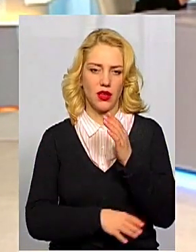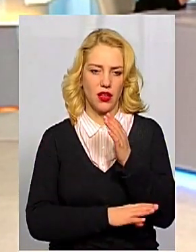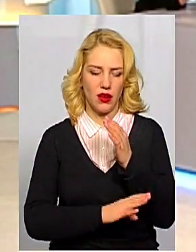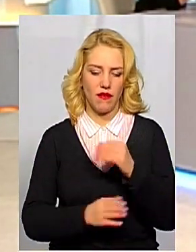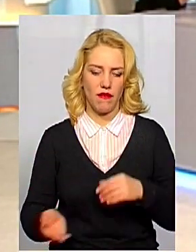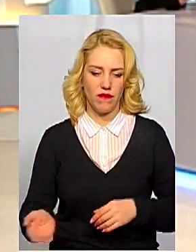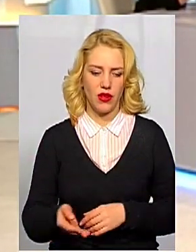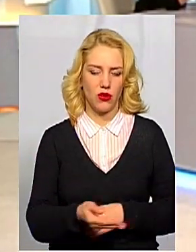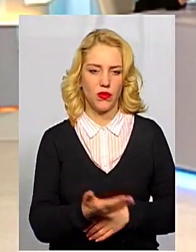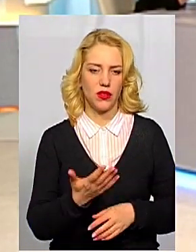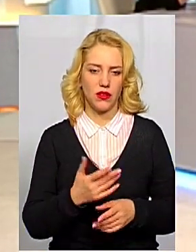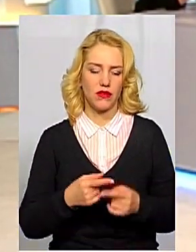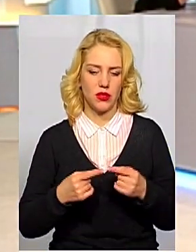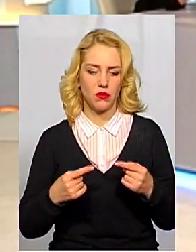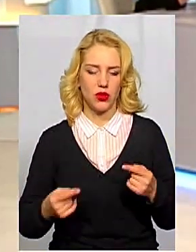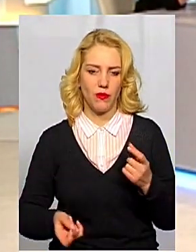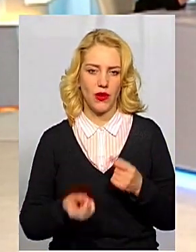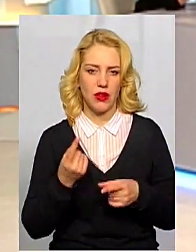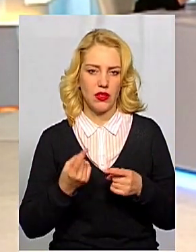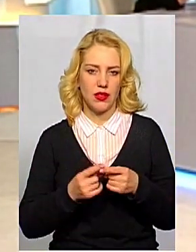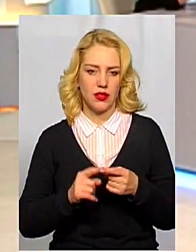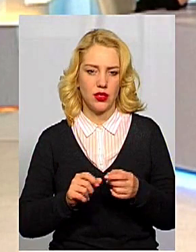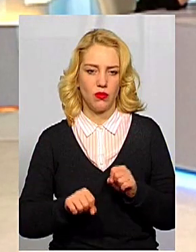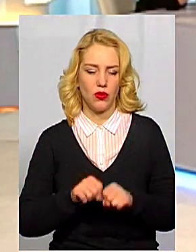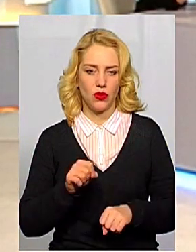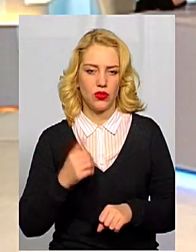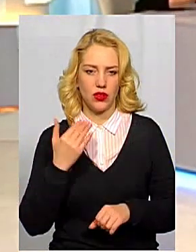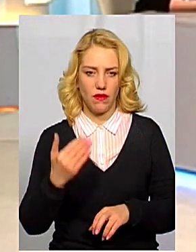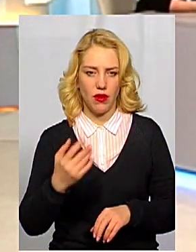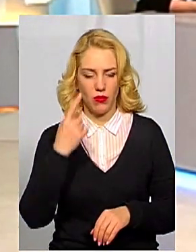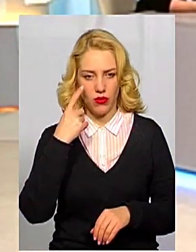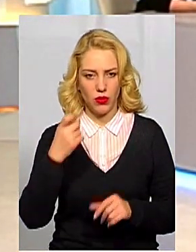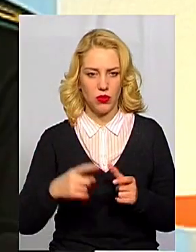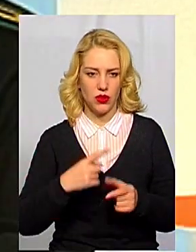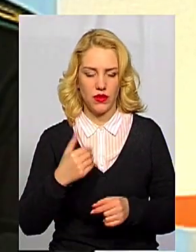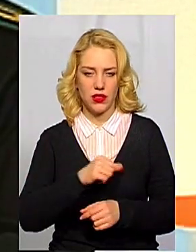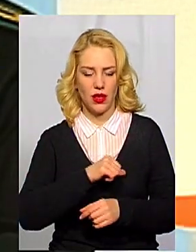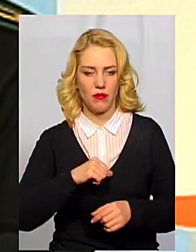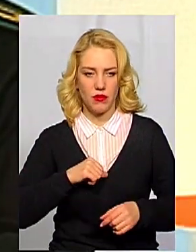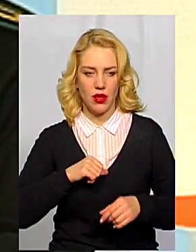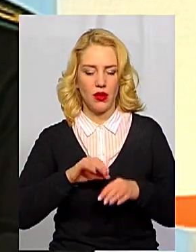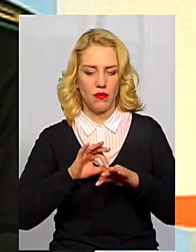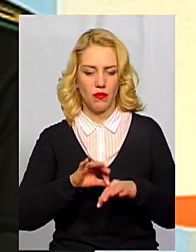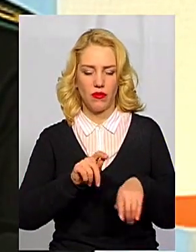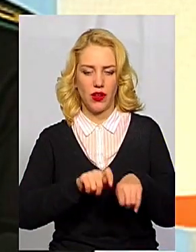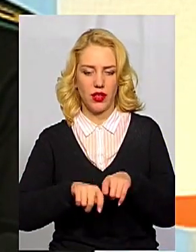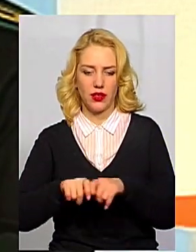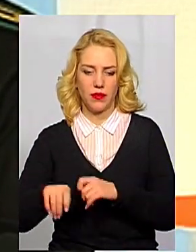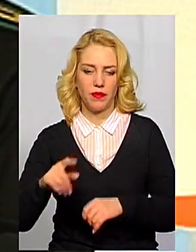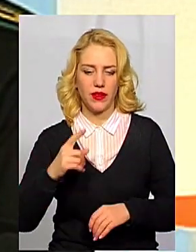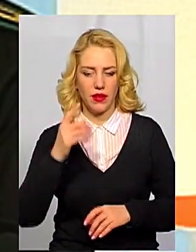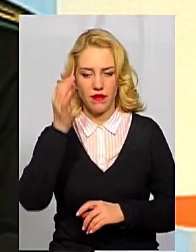який спосіб виявляєте ці порушення. Вам про це повідомляють, чи ви самі проводите рейди? Ну, як? Безпосередньо за той випадок, який був в